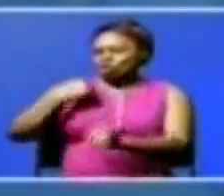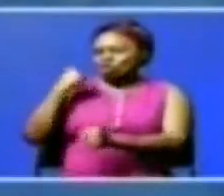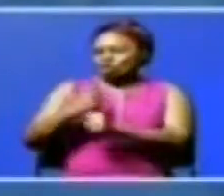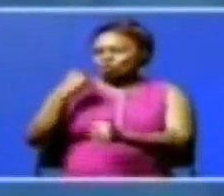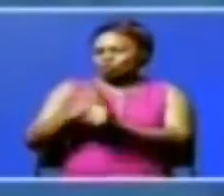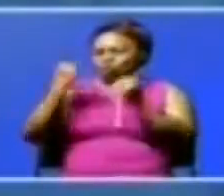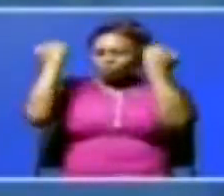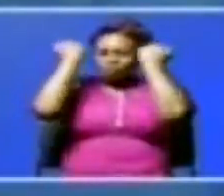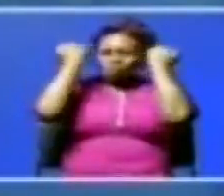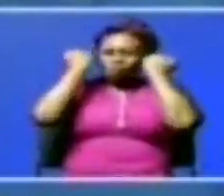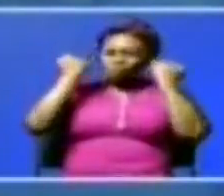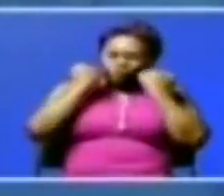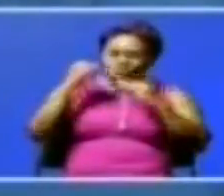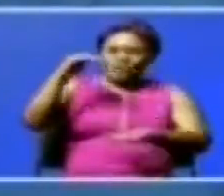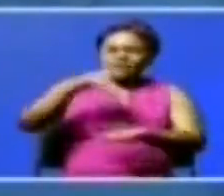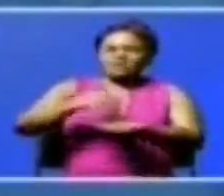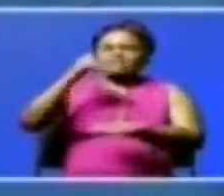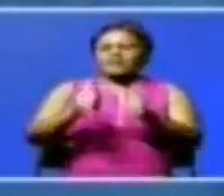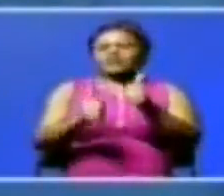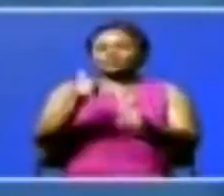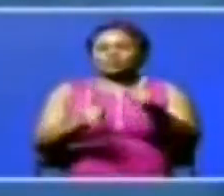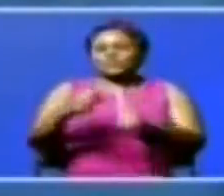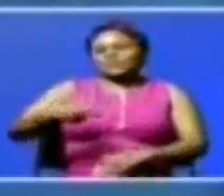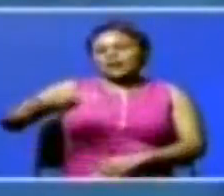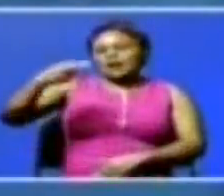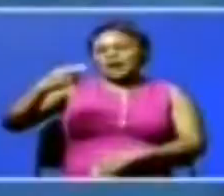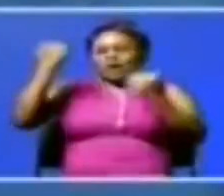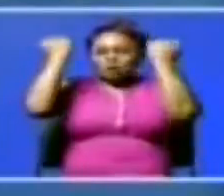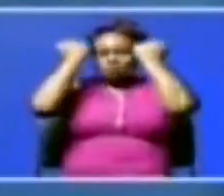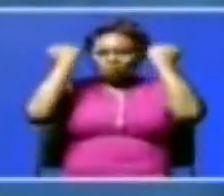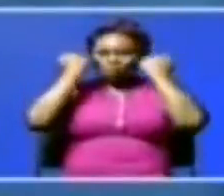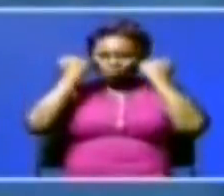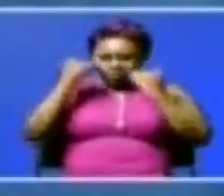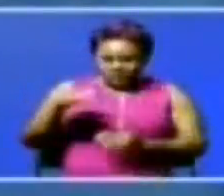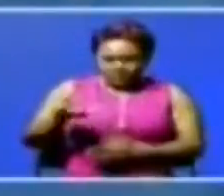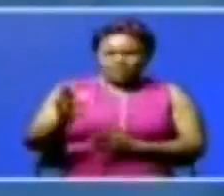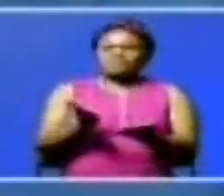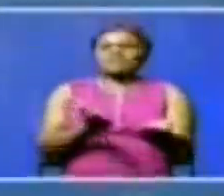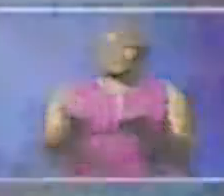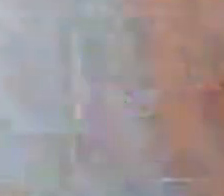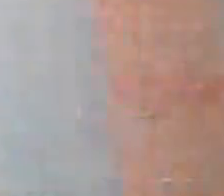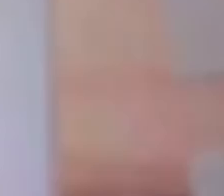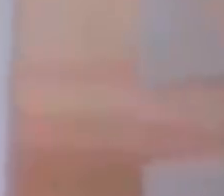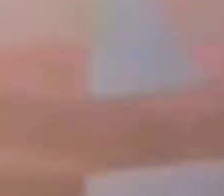wa mahakama na itakuwa na athari zipi kwenye mahakama ya juu zaidi anakohudumu Mwilu?